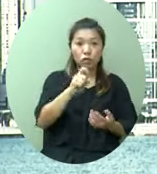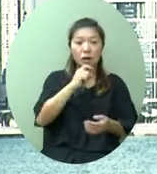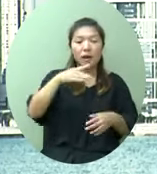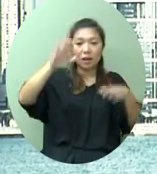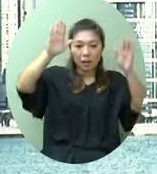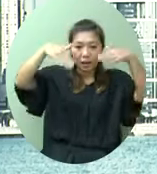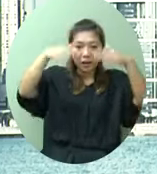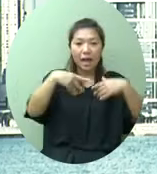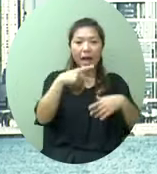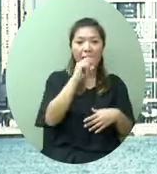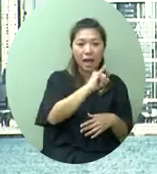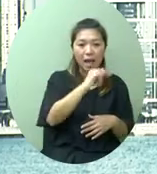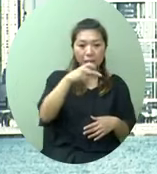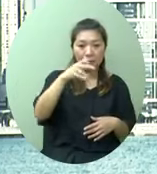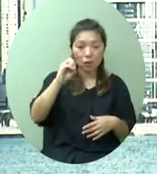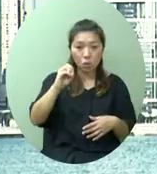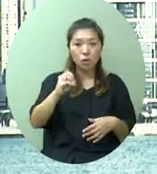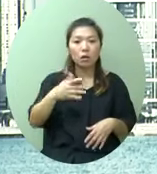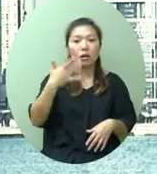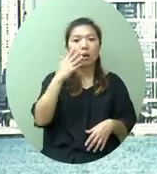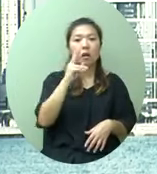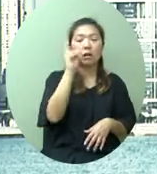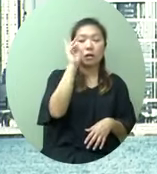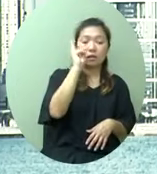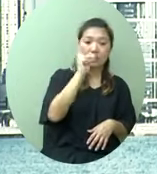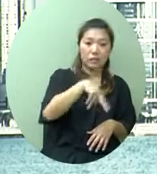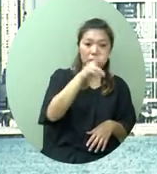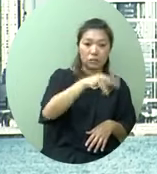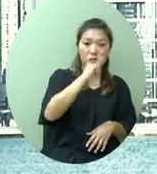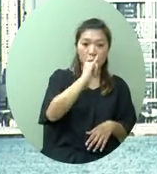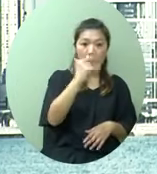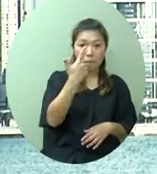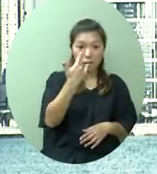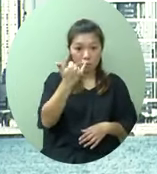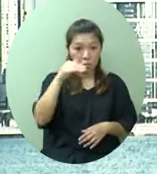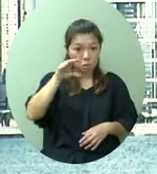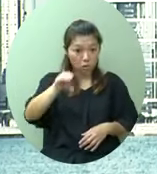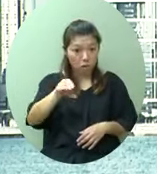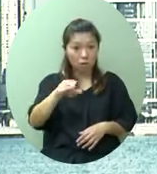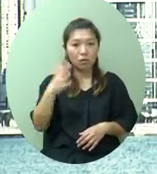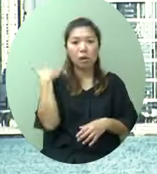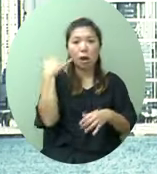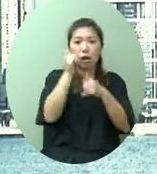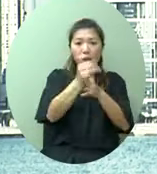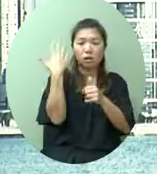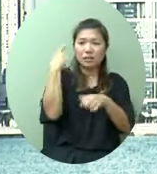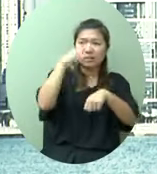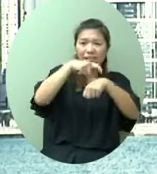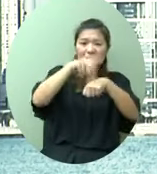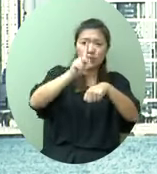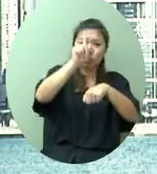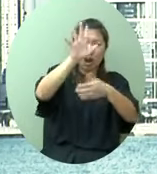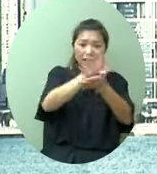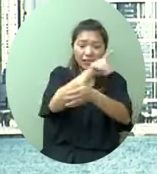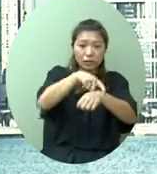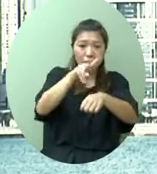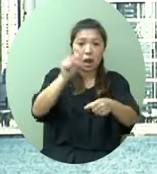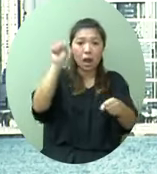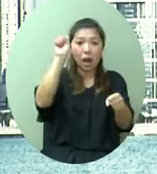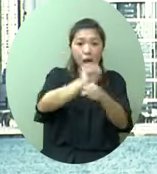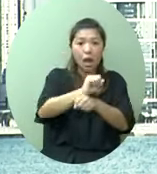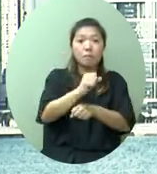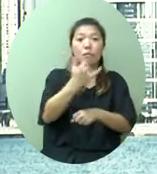係 IPO 咧集資嘅總額係2,698億港元，係比去年同期咧亦都係上升咗80%嗱。當然有人認為